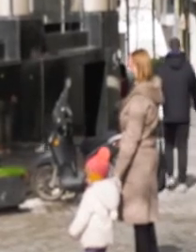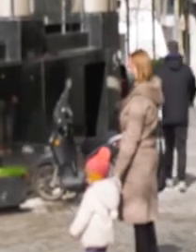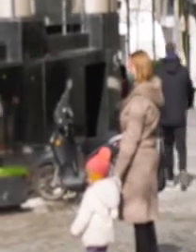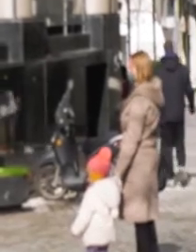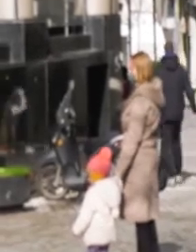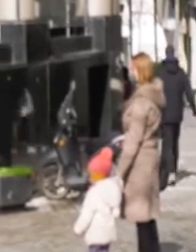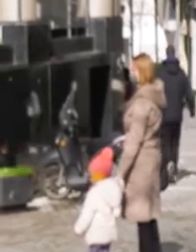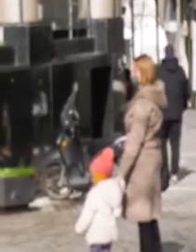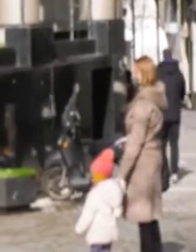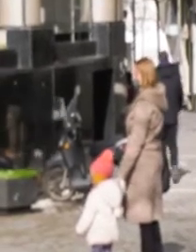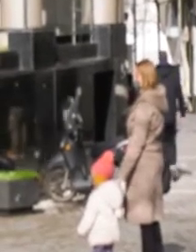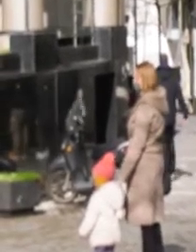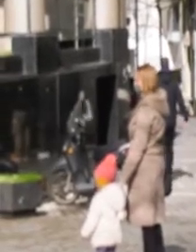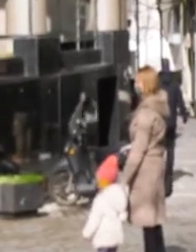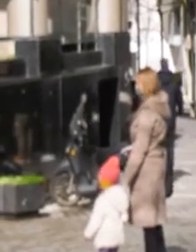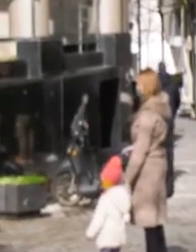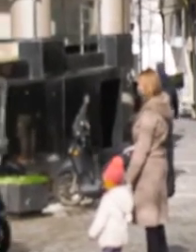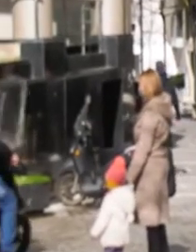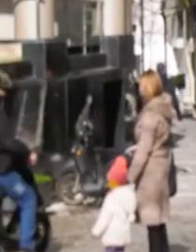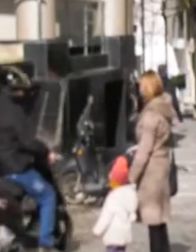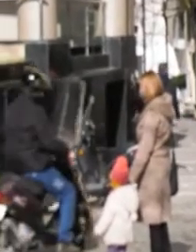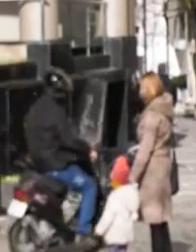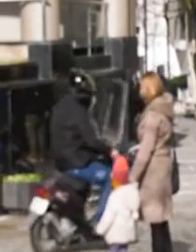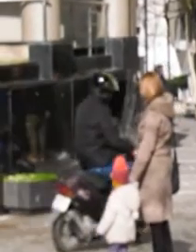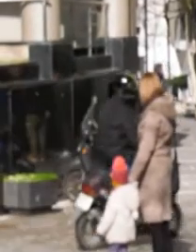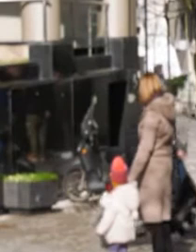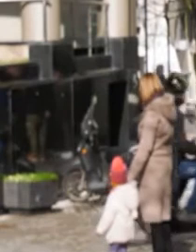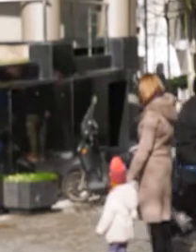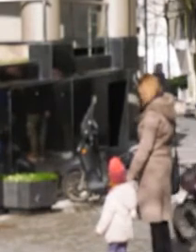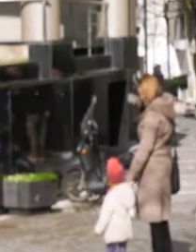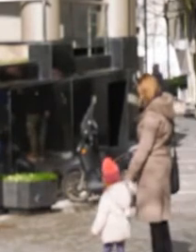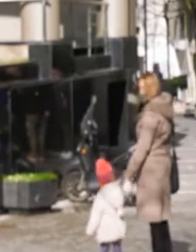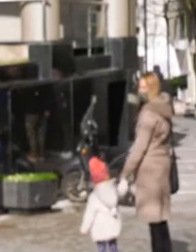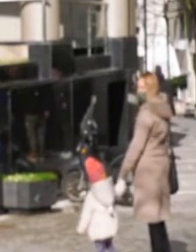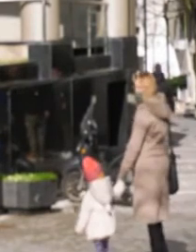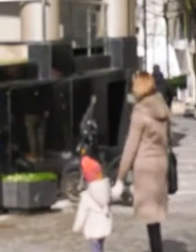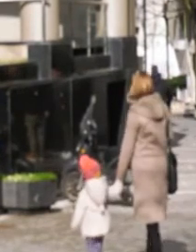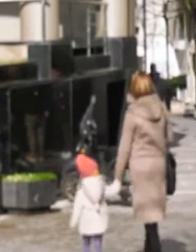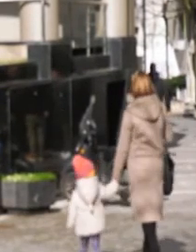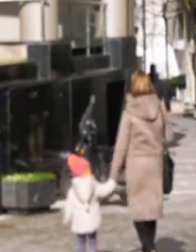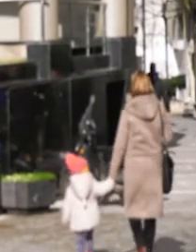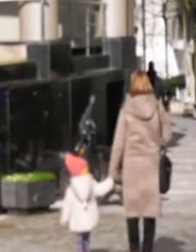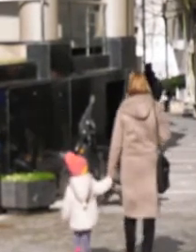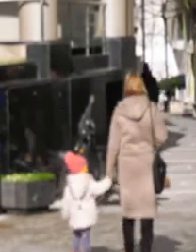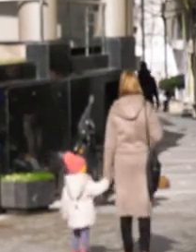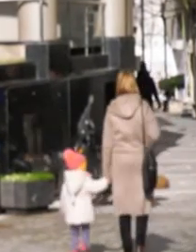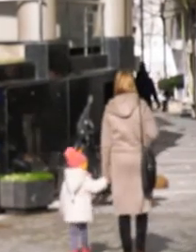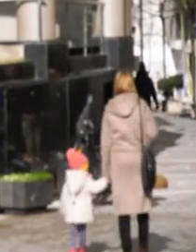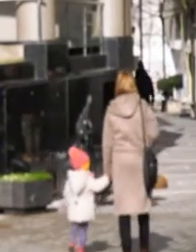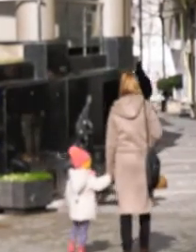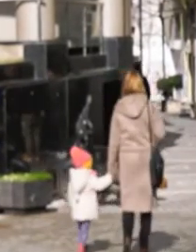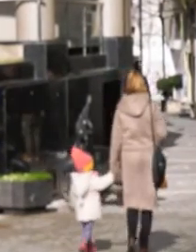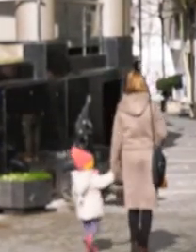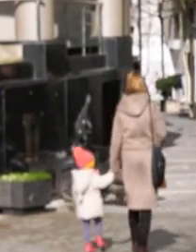περισσότερες περιφερειακές ενότητες της χώρας και το επίπεδο αυξημένου κινδύνου που παρουσιάζεται με κόκκινο χρώμα. Σε αυτό βρίσκονται η Αττική